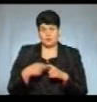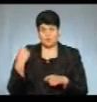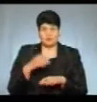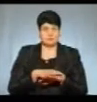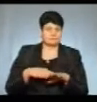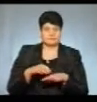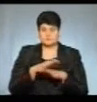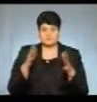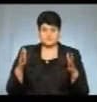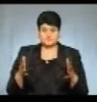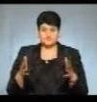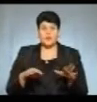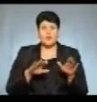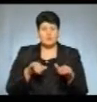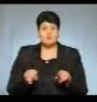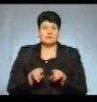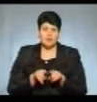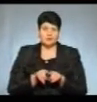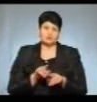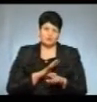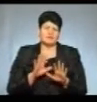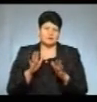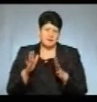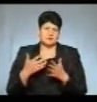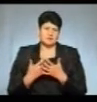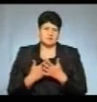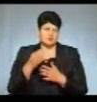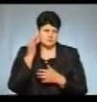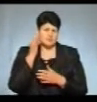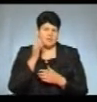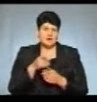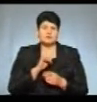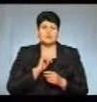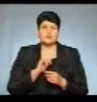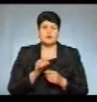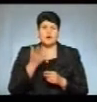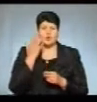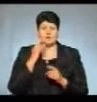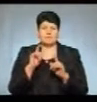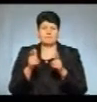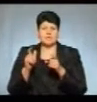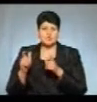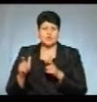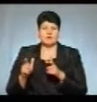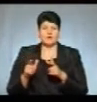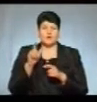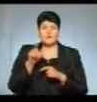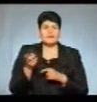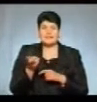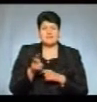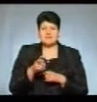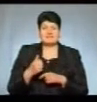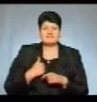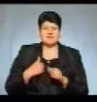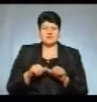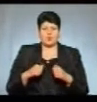масове. Потім також такі випадки були, якщо ви пригадуєте, під час призову, коли вивішували людей, які не з'явились до військкомату,